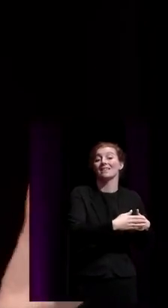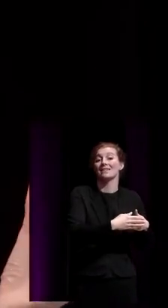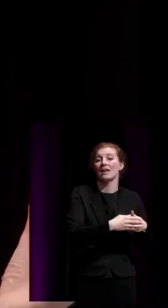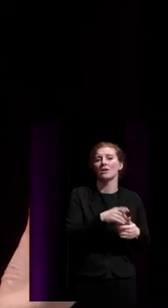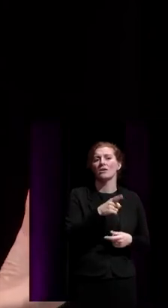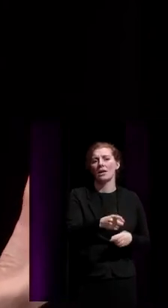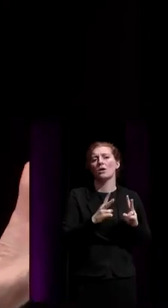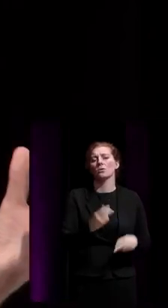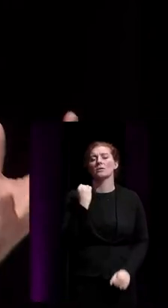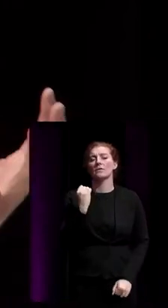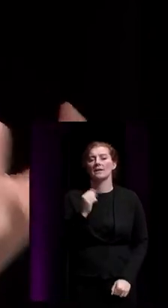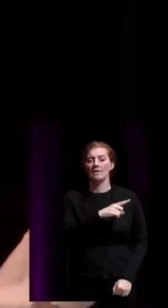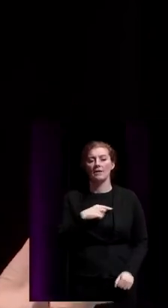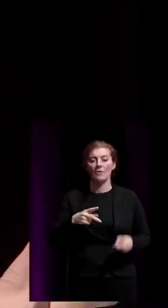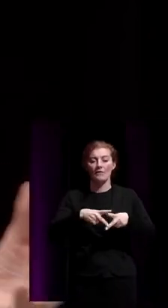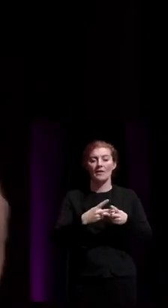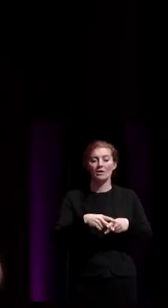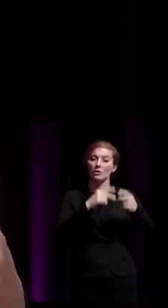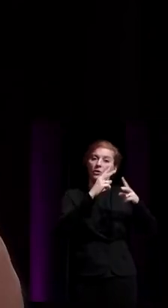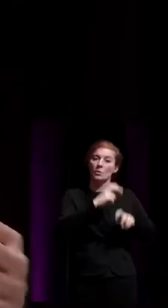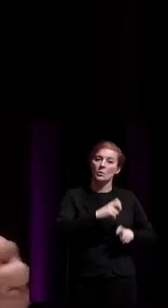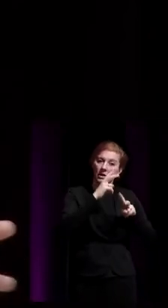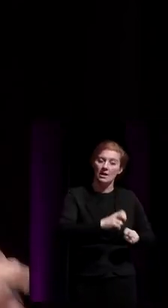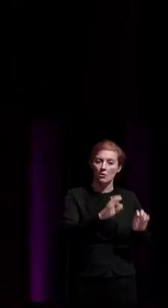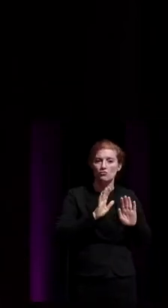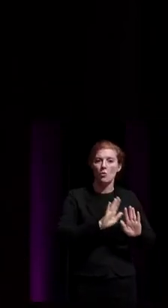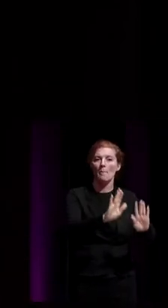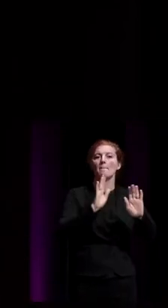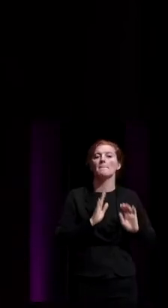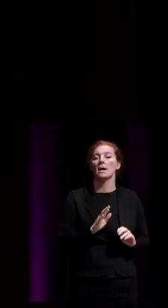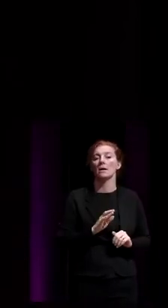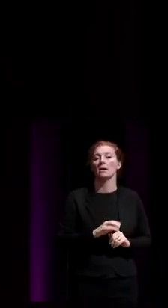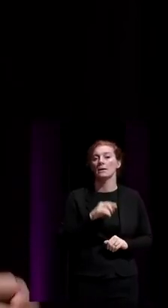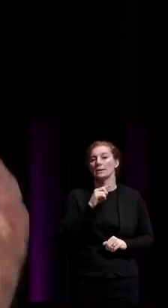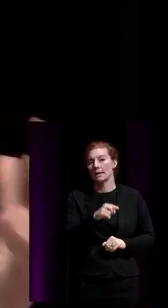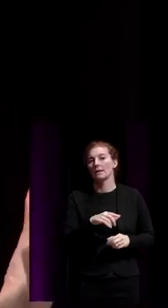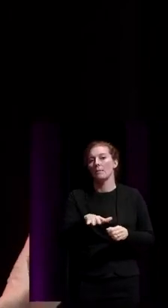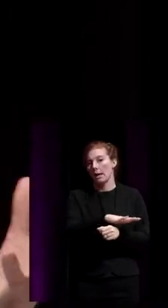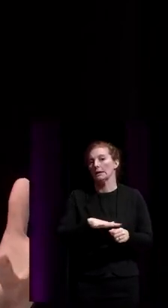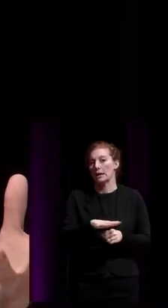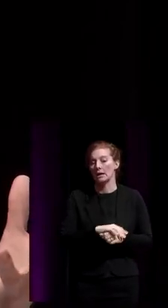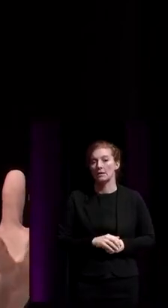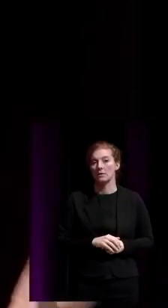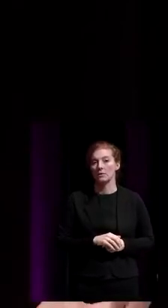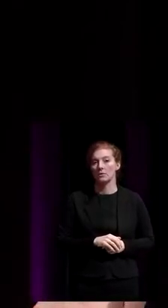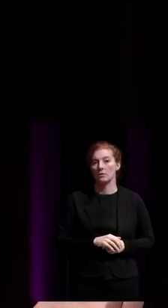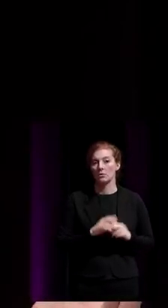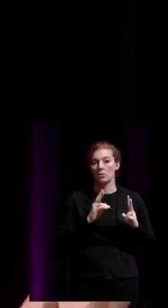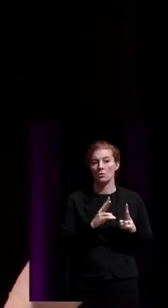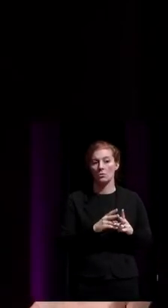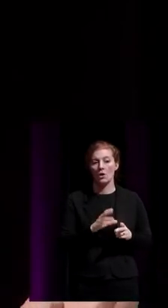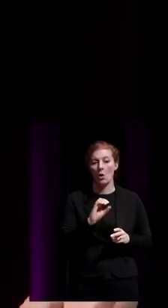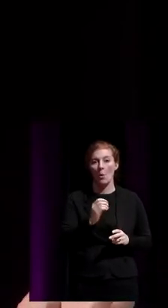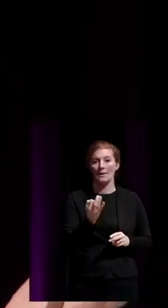liksom verktyg att utreda och stoppa den och även själva att opinionsbilda